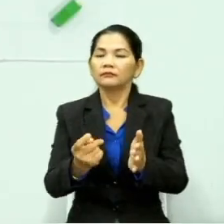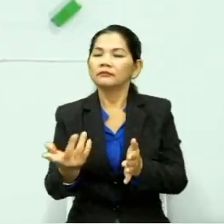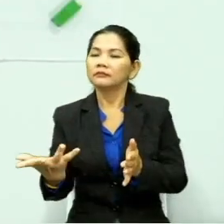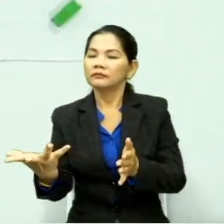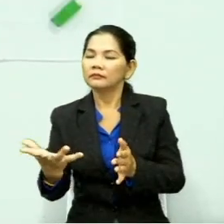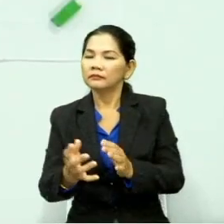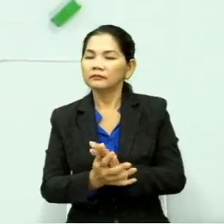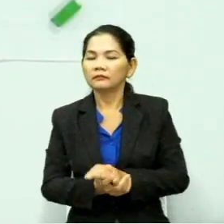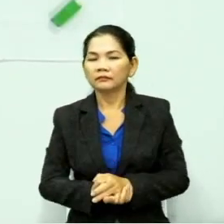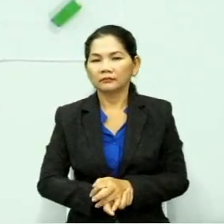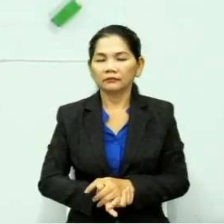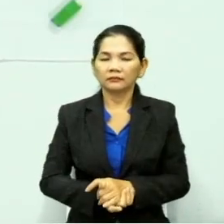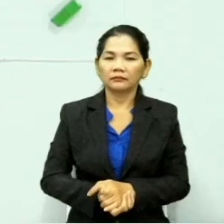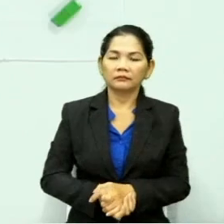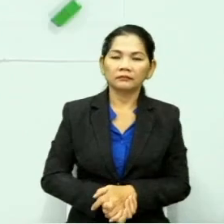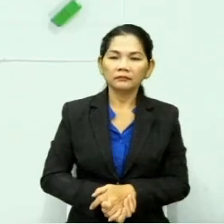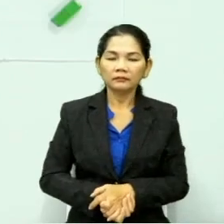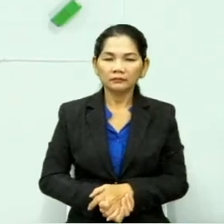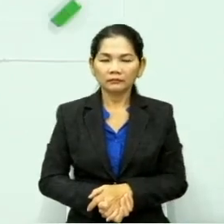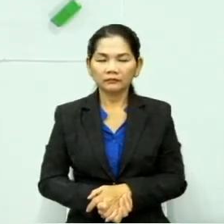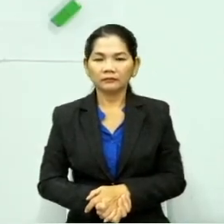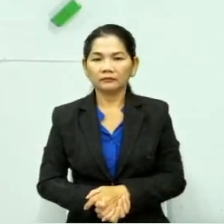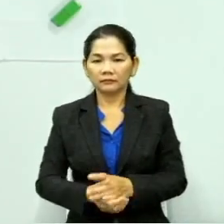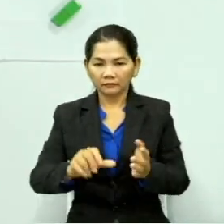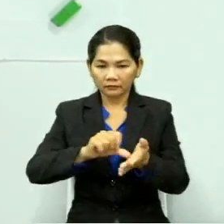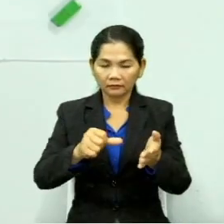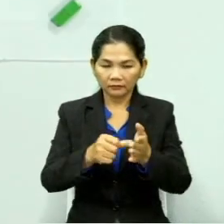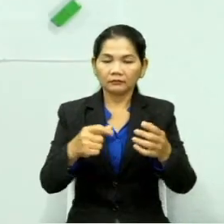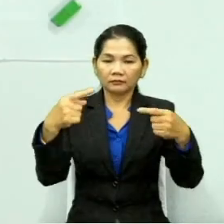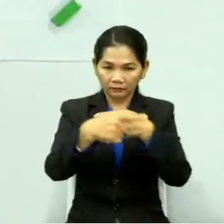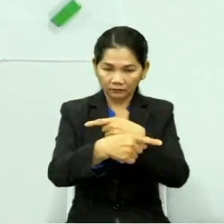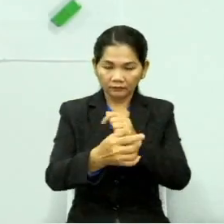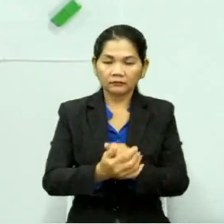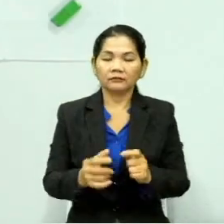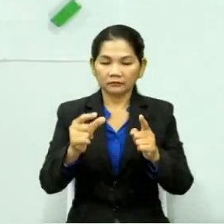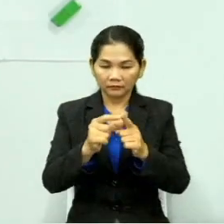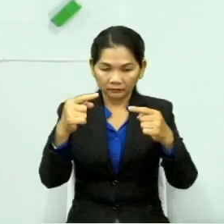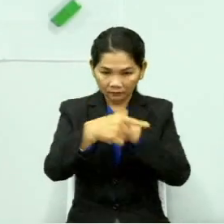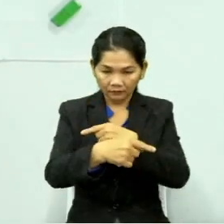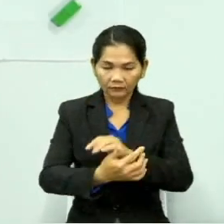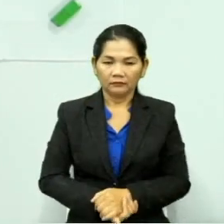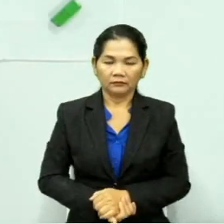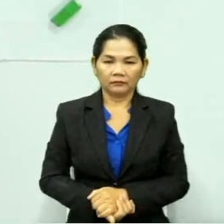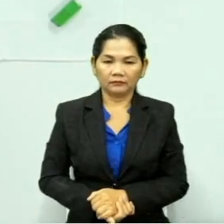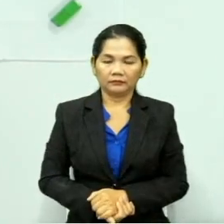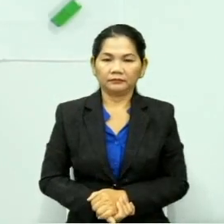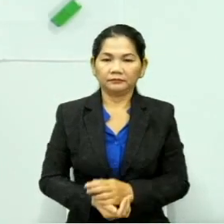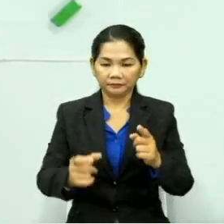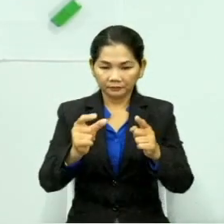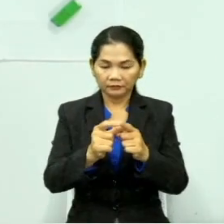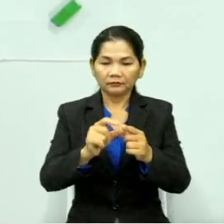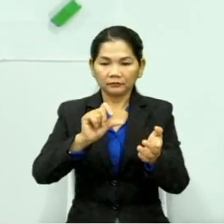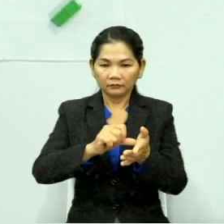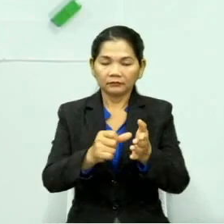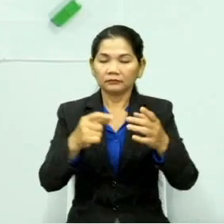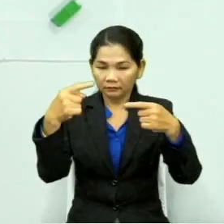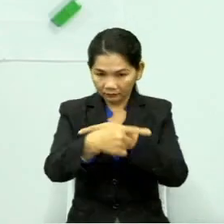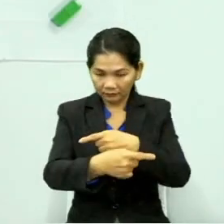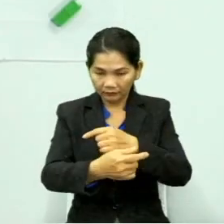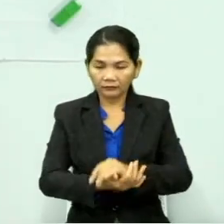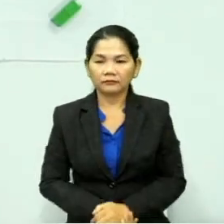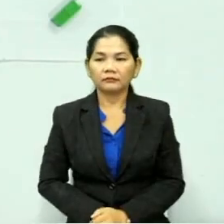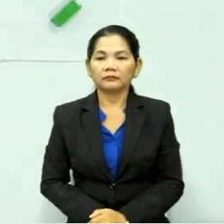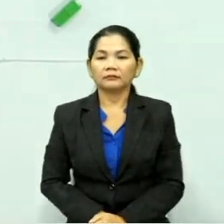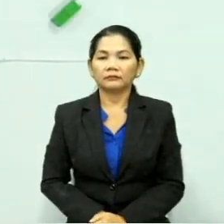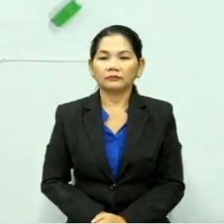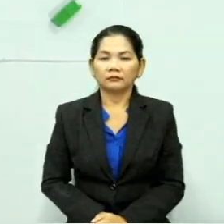còn chả bạn để sạp cứ miền này tháp bị tôi chả bị tàng lại ná là miền đấy tôi tùy